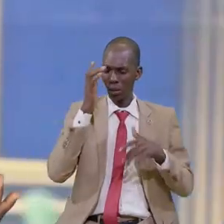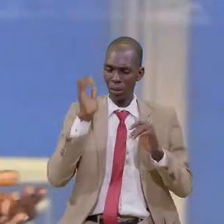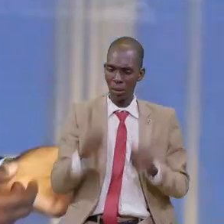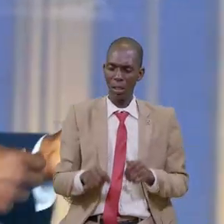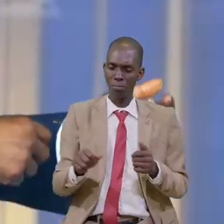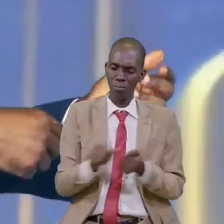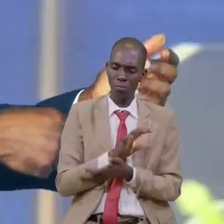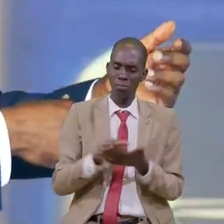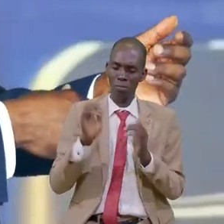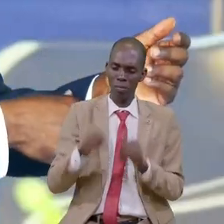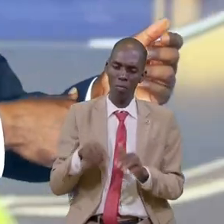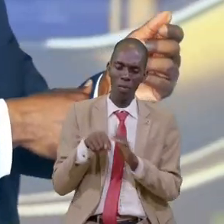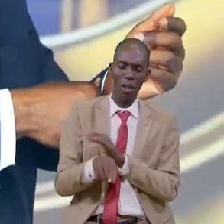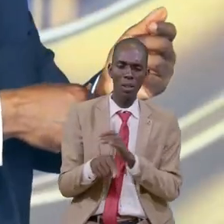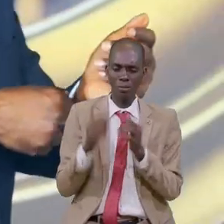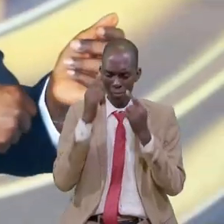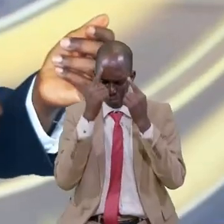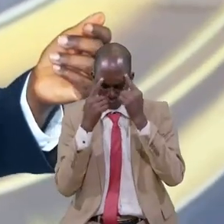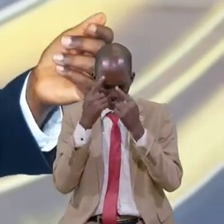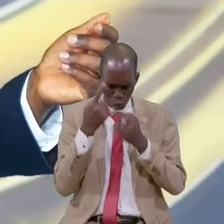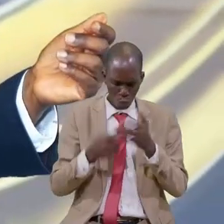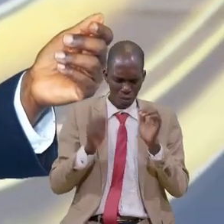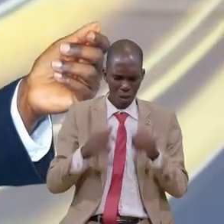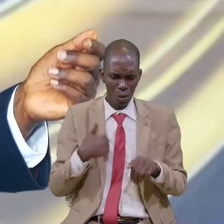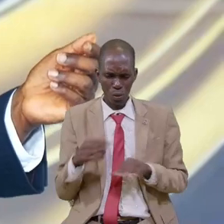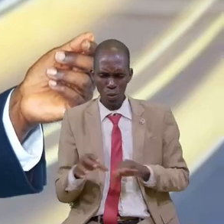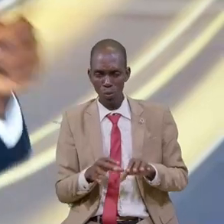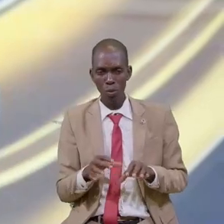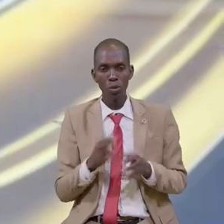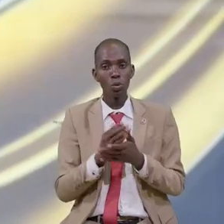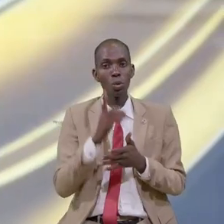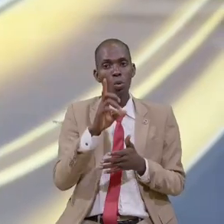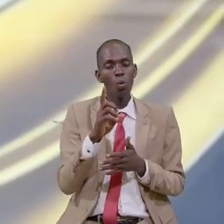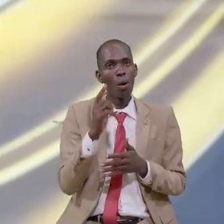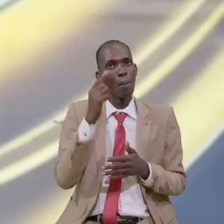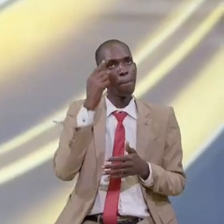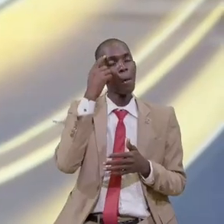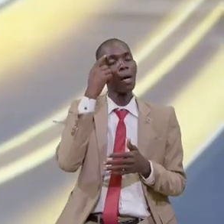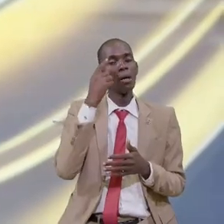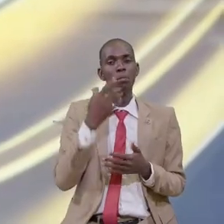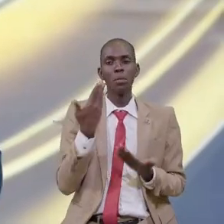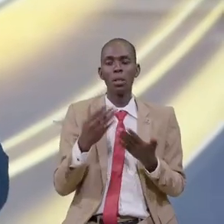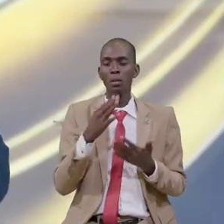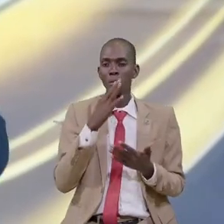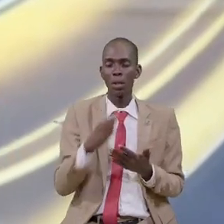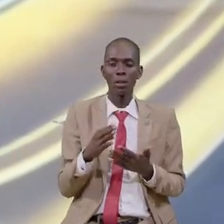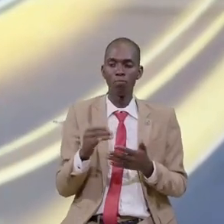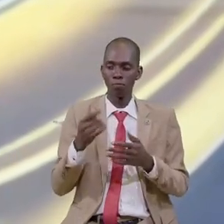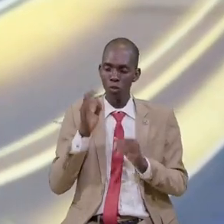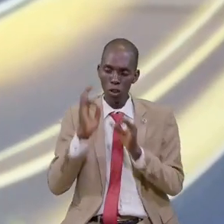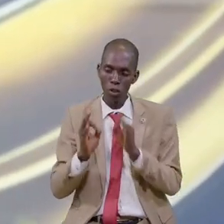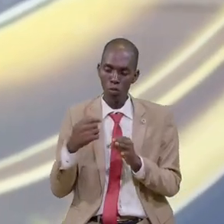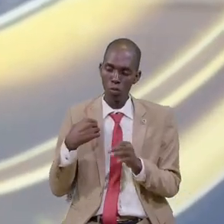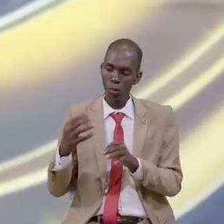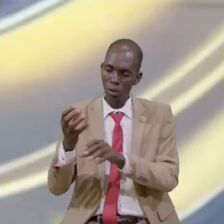Quelqu'un a suggéré une idée, ils essayaient de diminuer le sang de leur corps, par le passé. Ils